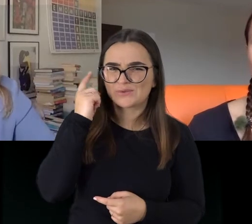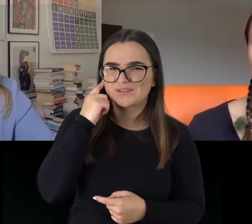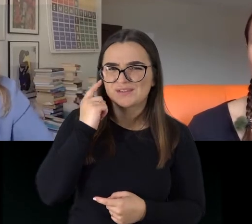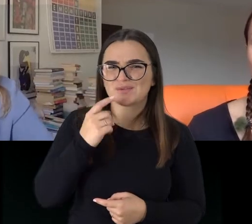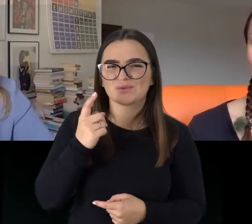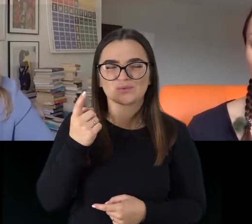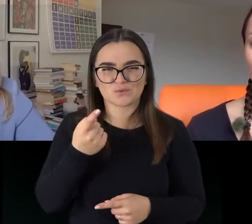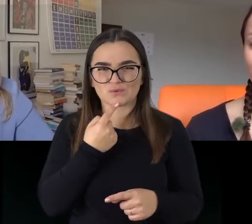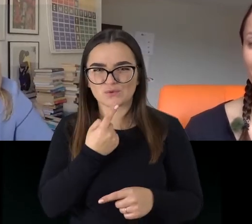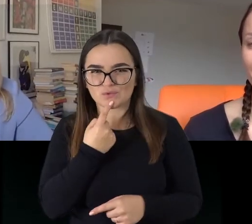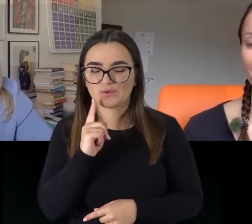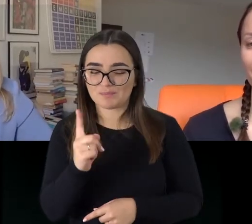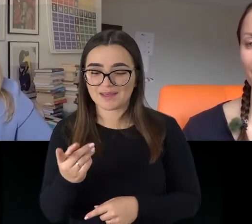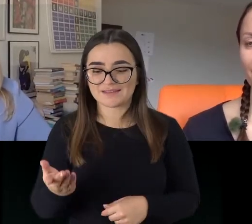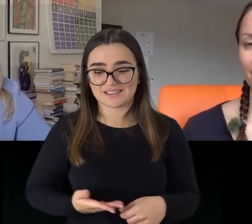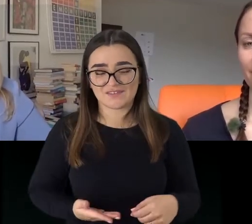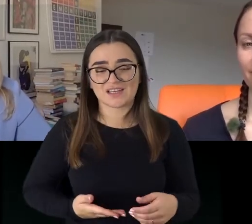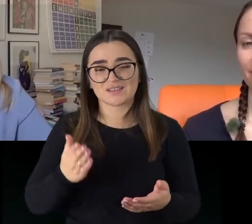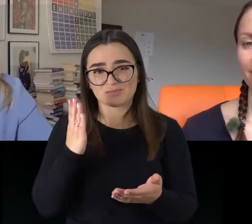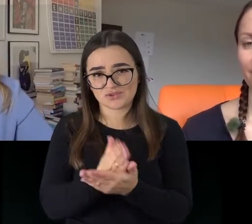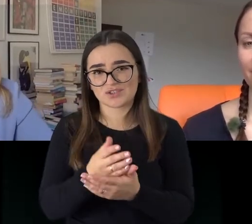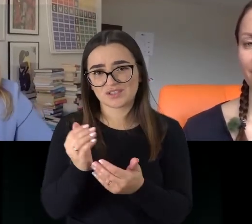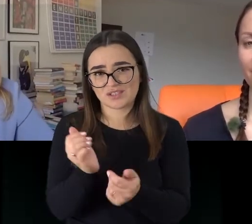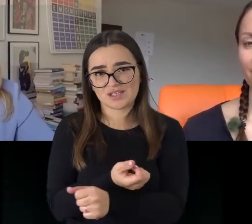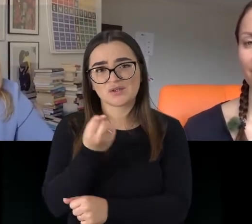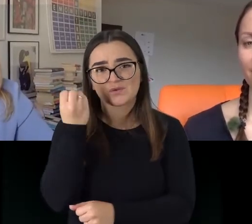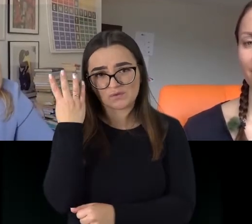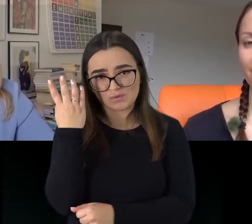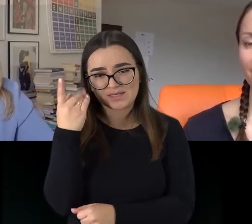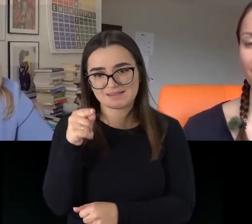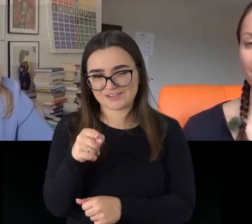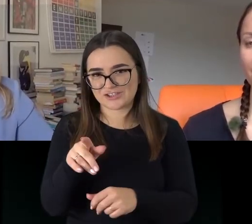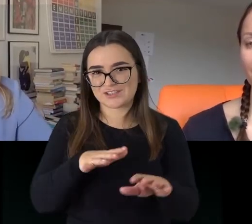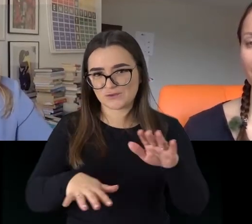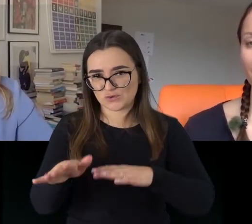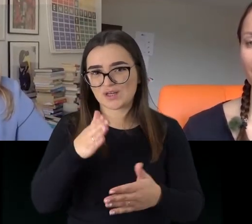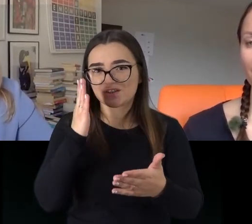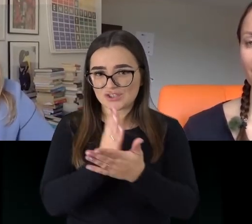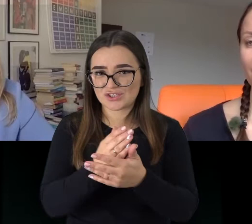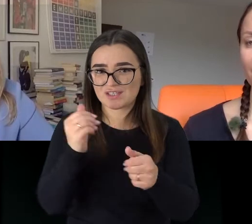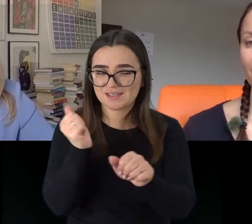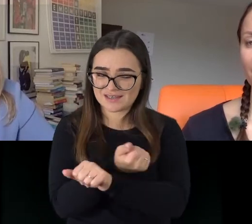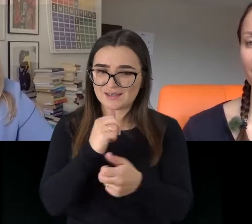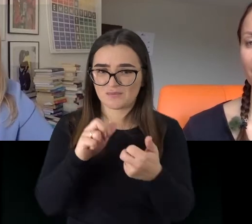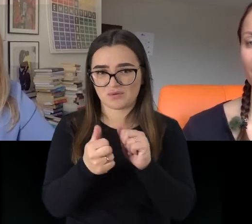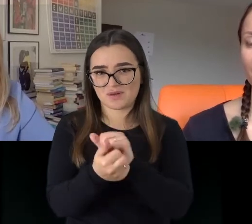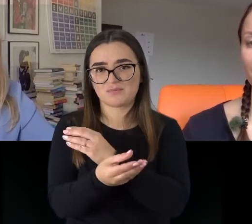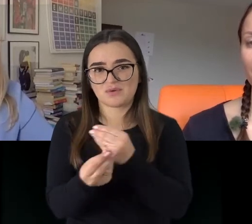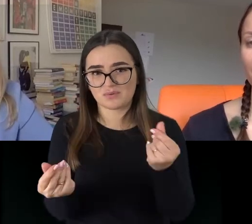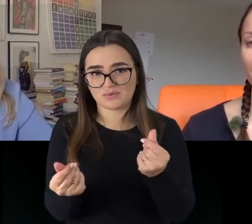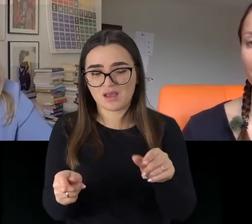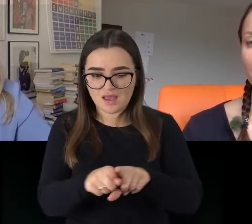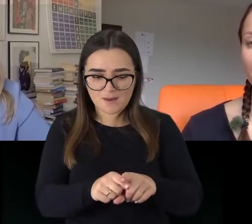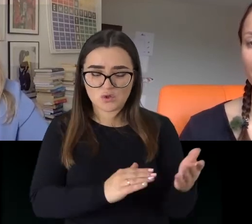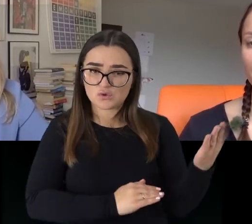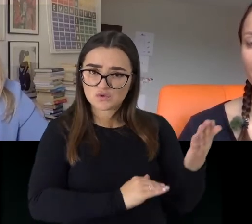toks gyvenimas egzistuoja, reikia tą suprasti. Ir mes su tuo turim kažkaip, mes su tuo, kaip suaugę žmonės, tai turim kažkaip,